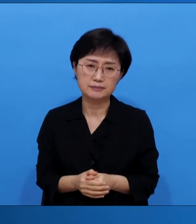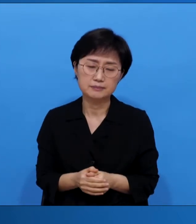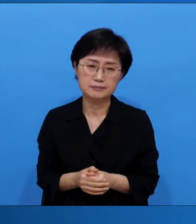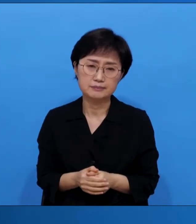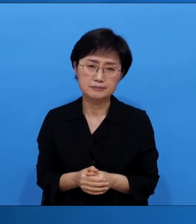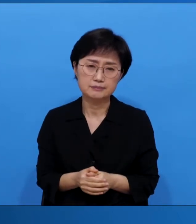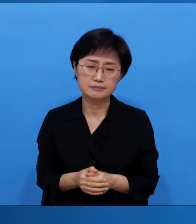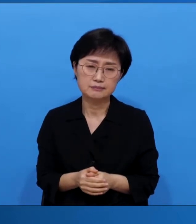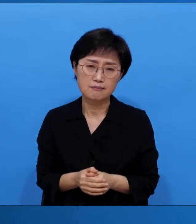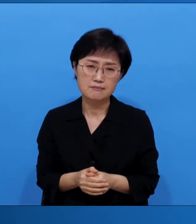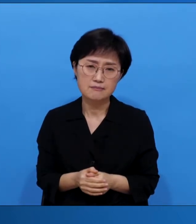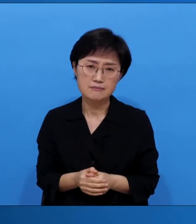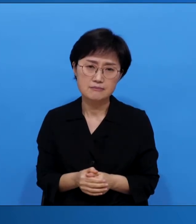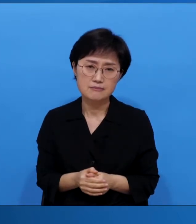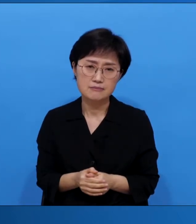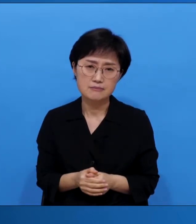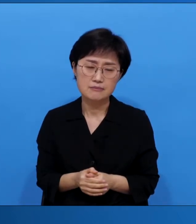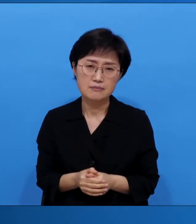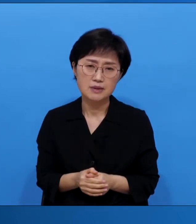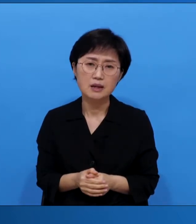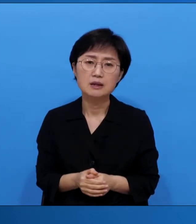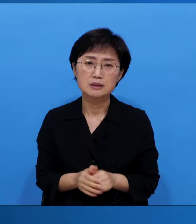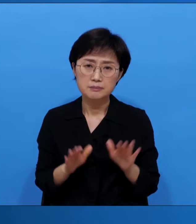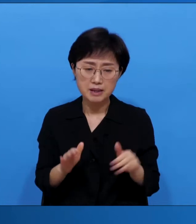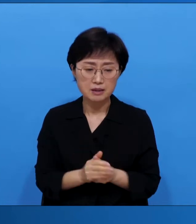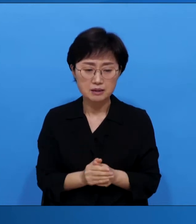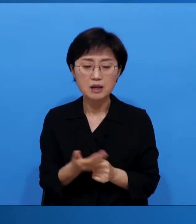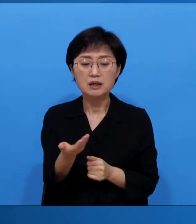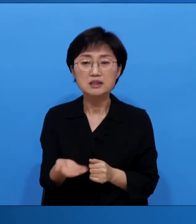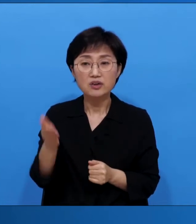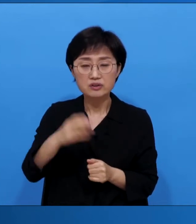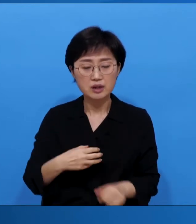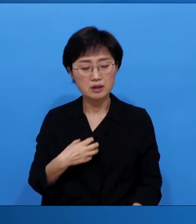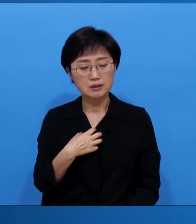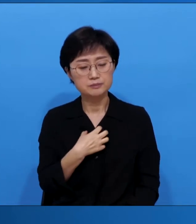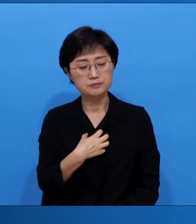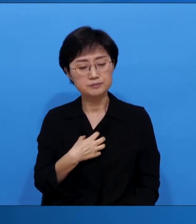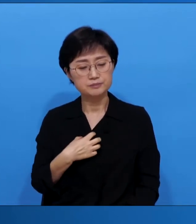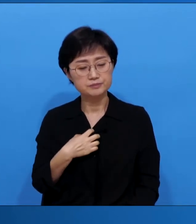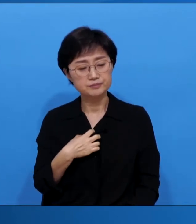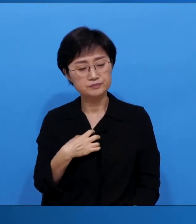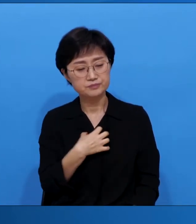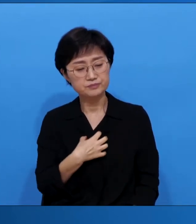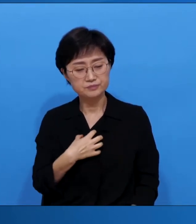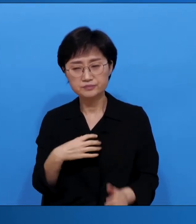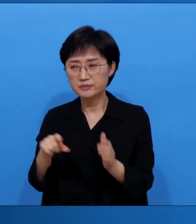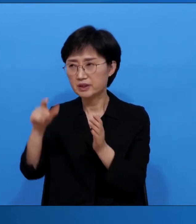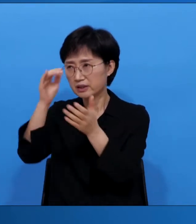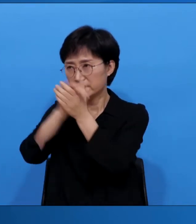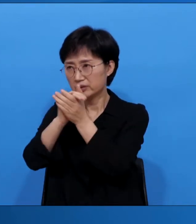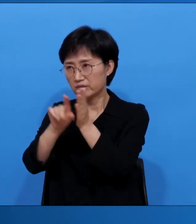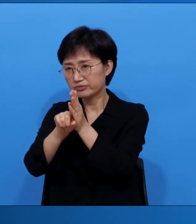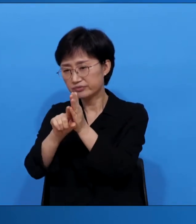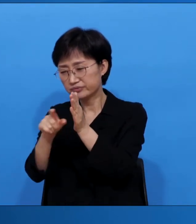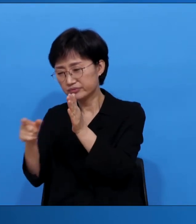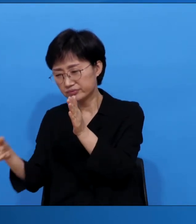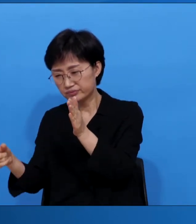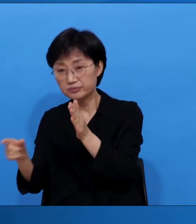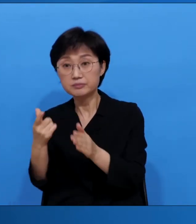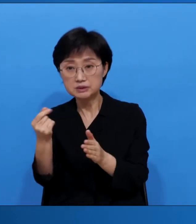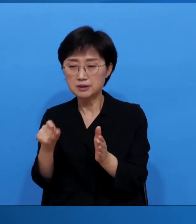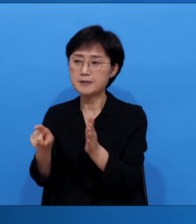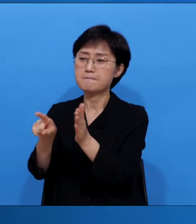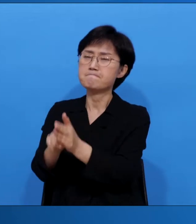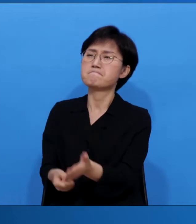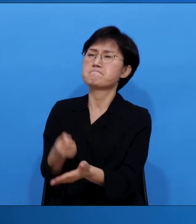그래서 근심하지 말라는 겁니다. 여러분 계속 근심하고 염려하고 있으면요 금방 무너지는 게 아니에요. 나중에 분명히 흑암이